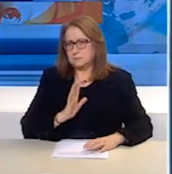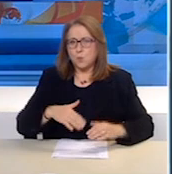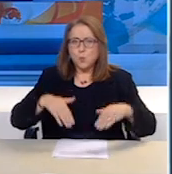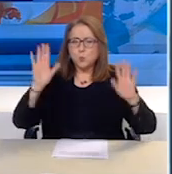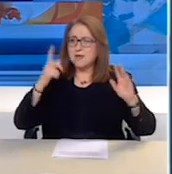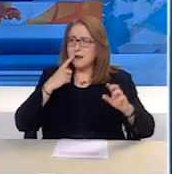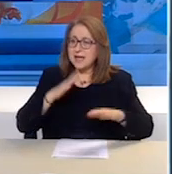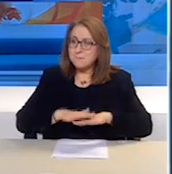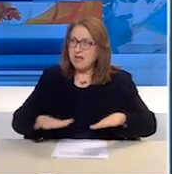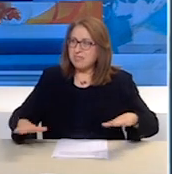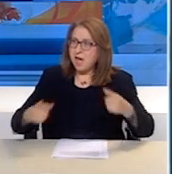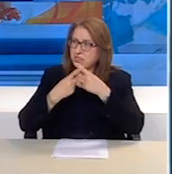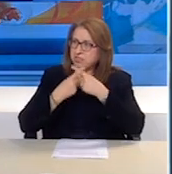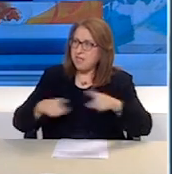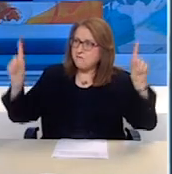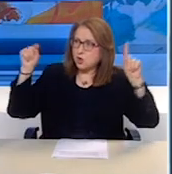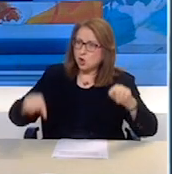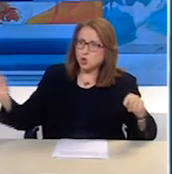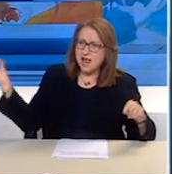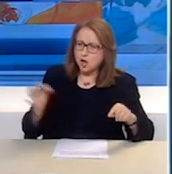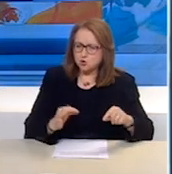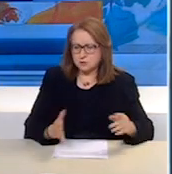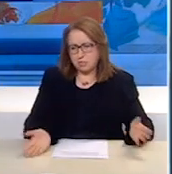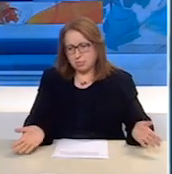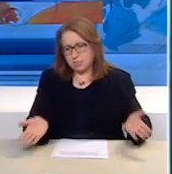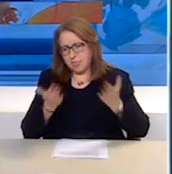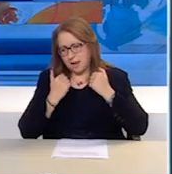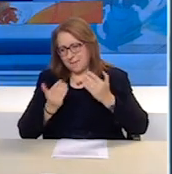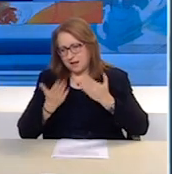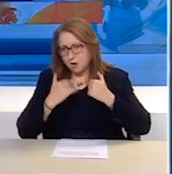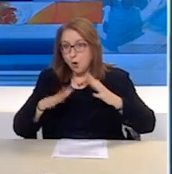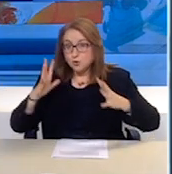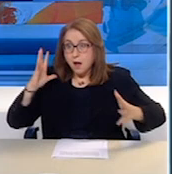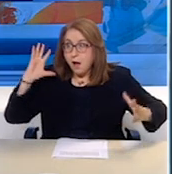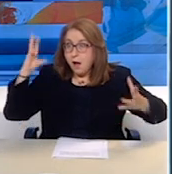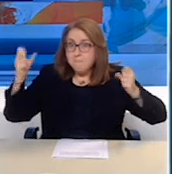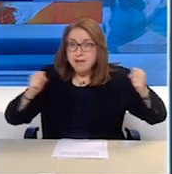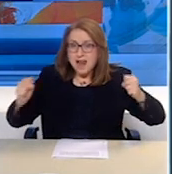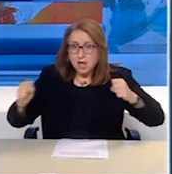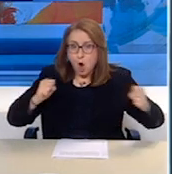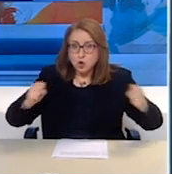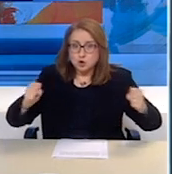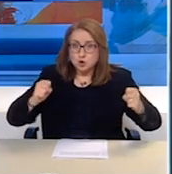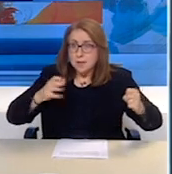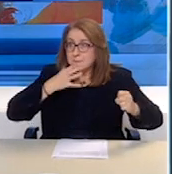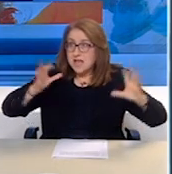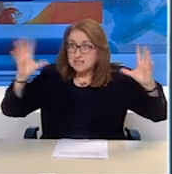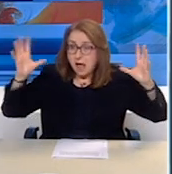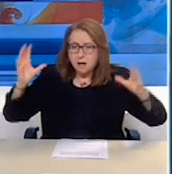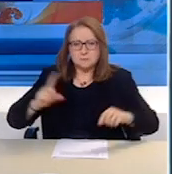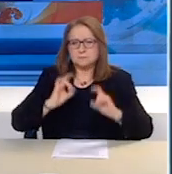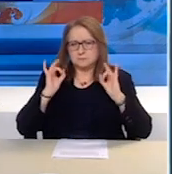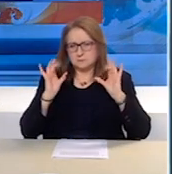εικόνα της νόσης στα παιδιά και τα παιδιά νοσούν πιο σοβαρά. Πόρο απέχει από το ότι πανικοβαλόμαστε και τα παιδιά μας νοσούν σοβαρά και πάνε στις